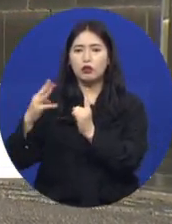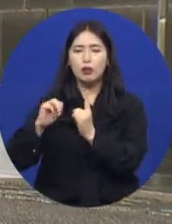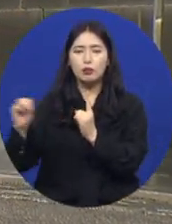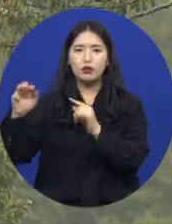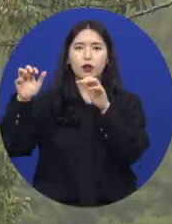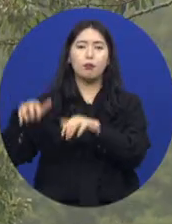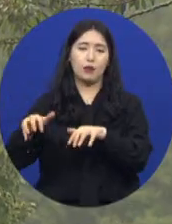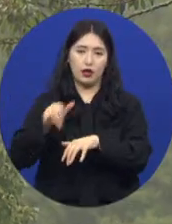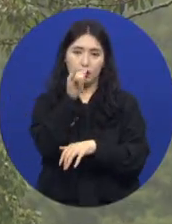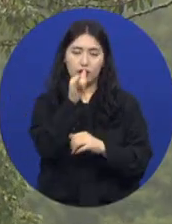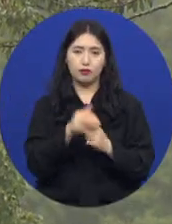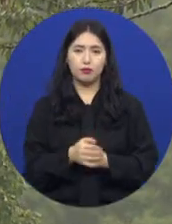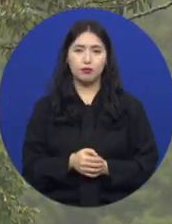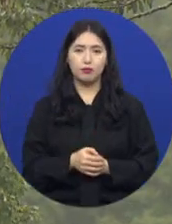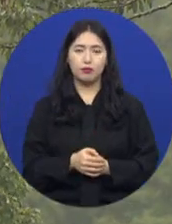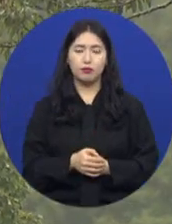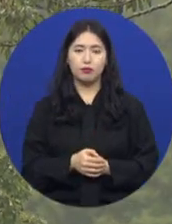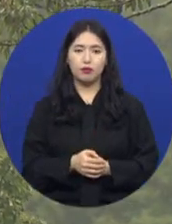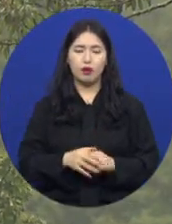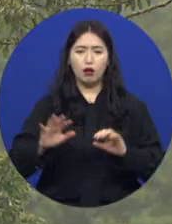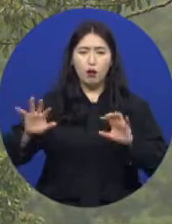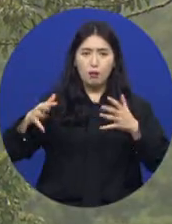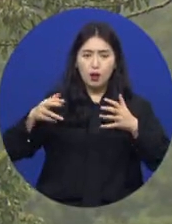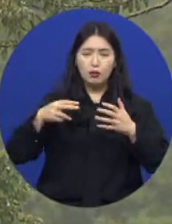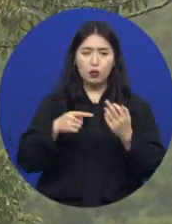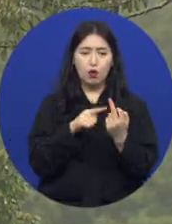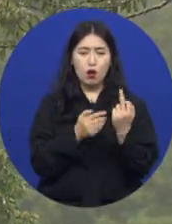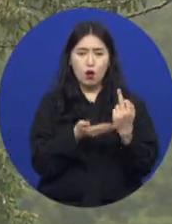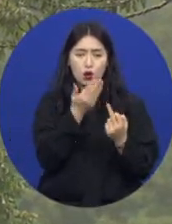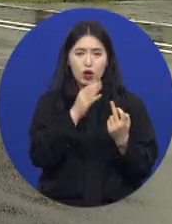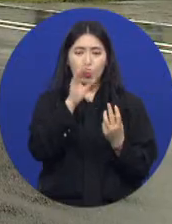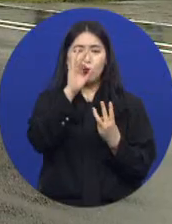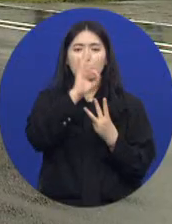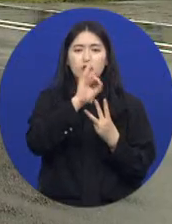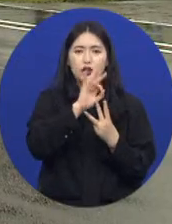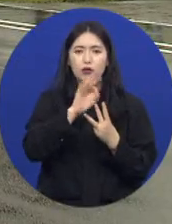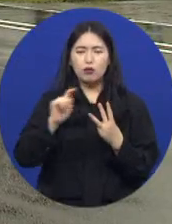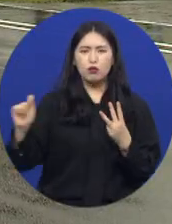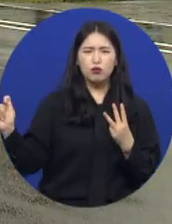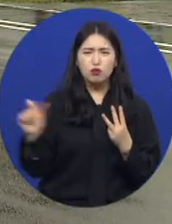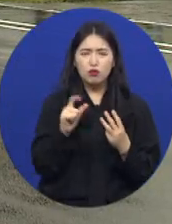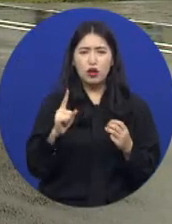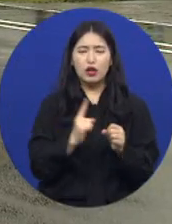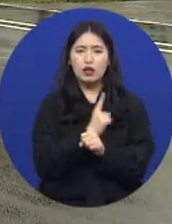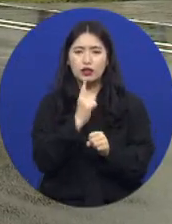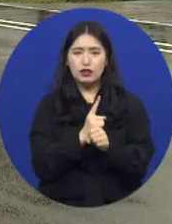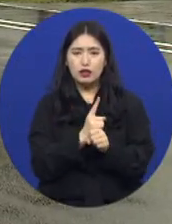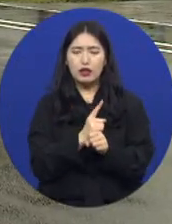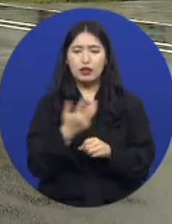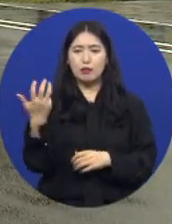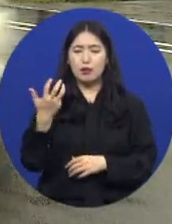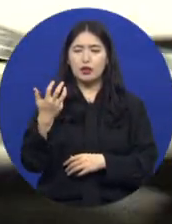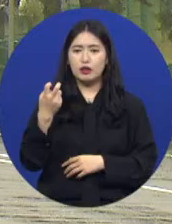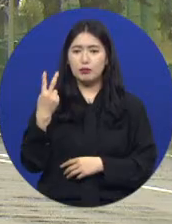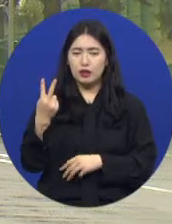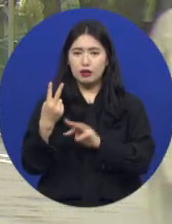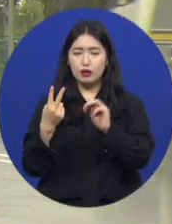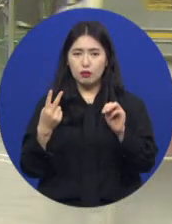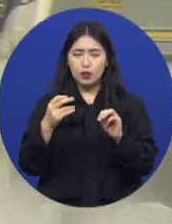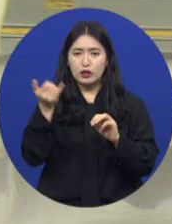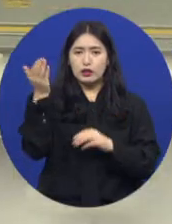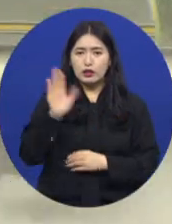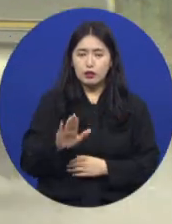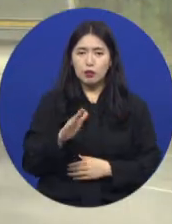강수량을 기록했습니다. 바람도 한라산 윗세오름에 순간 최대 풍속 시속 82km를 기록했지만